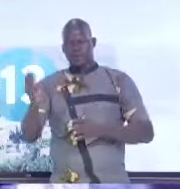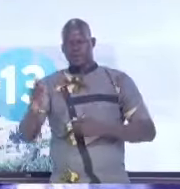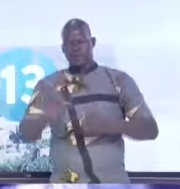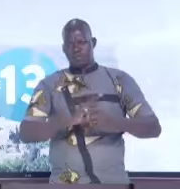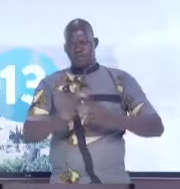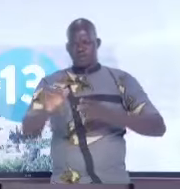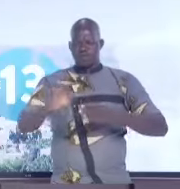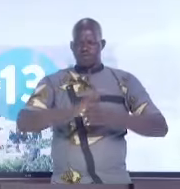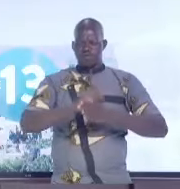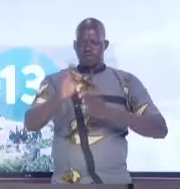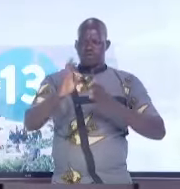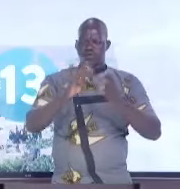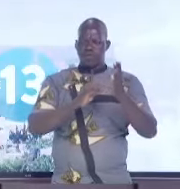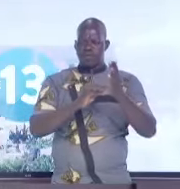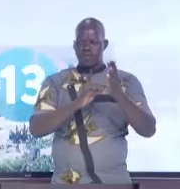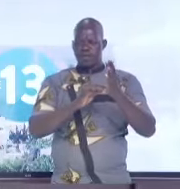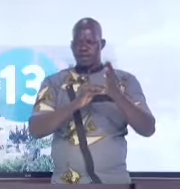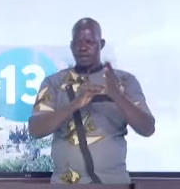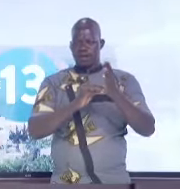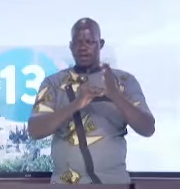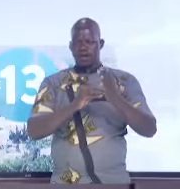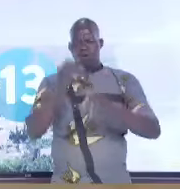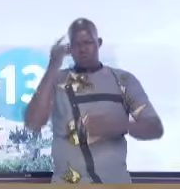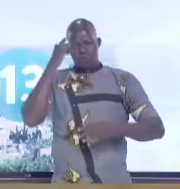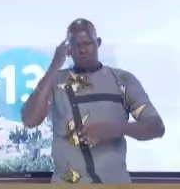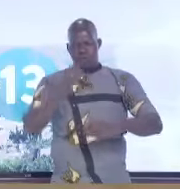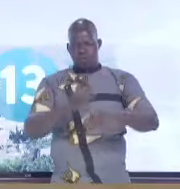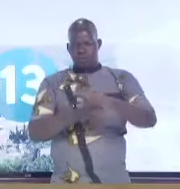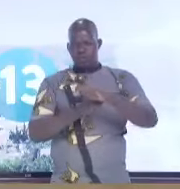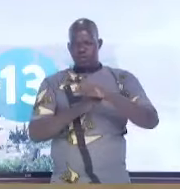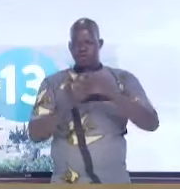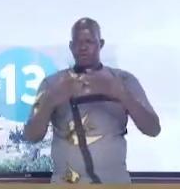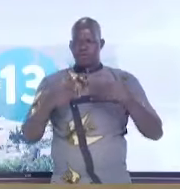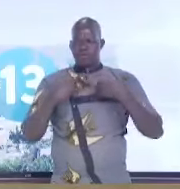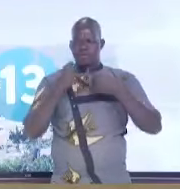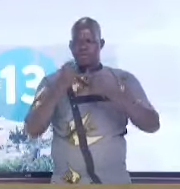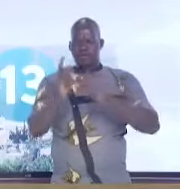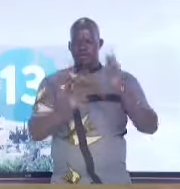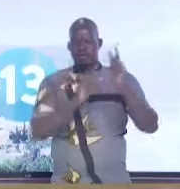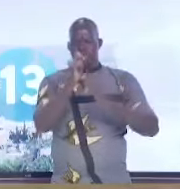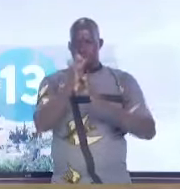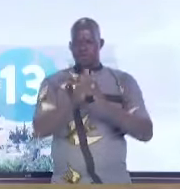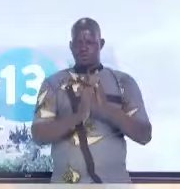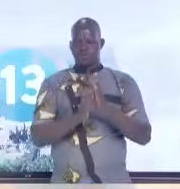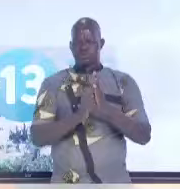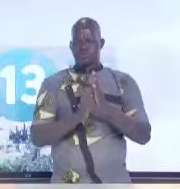de formation médicale pour la protection de la santé de la population.